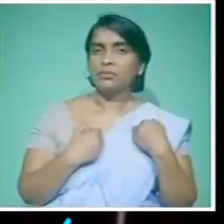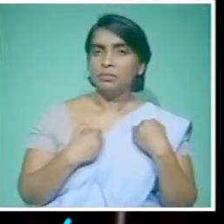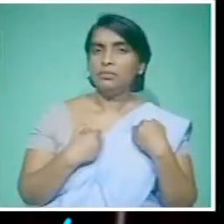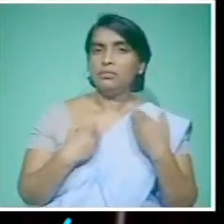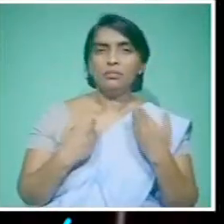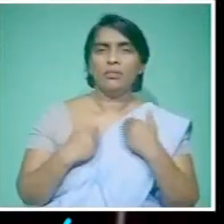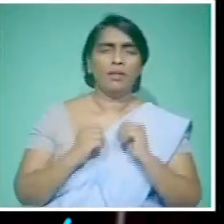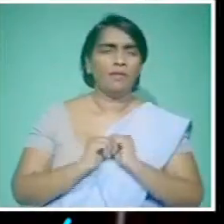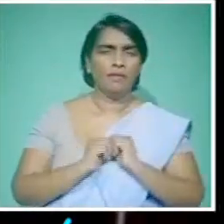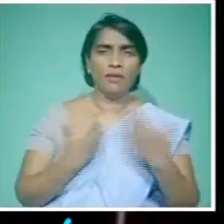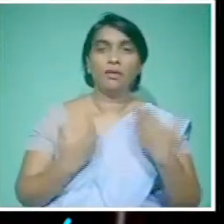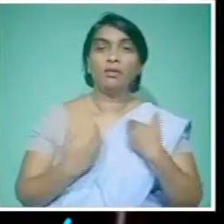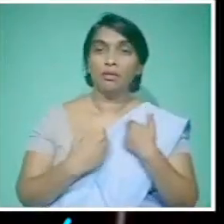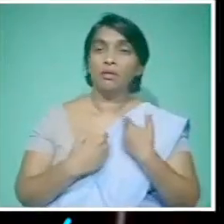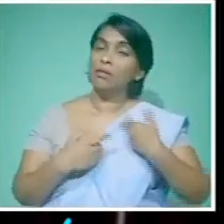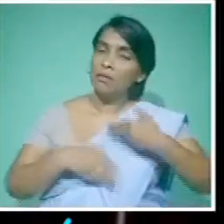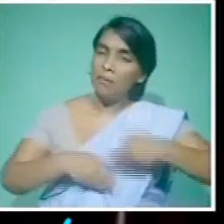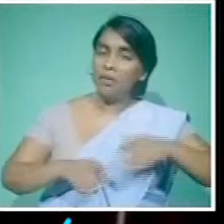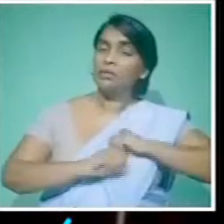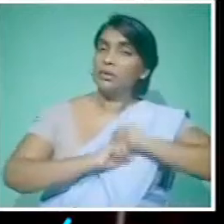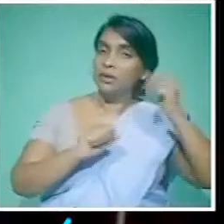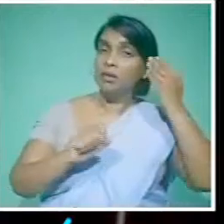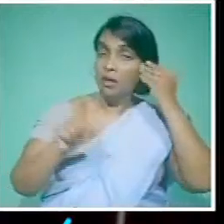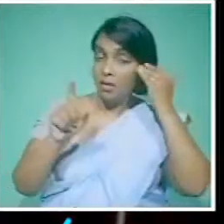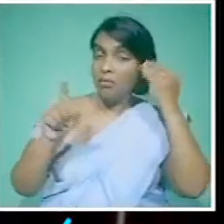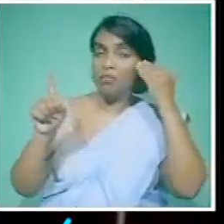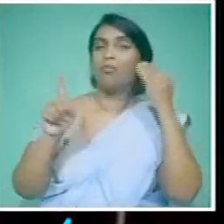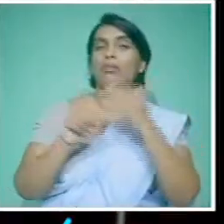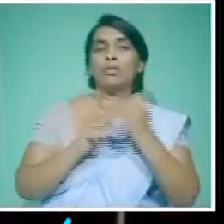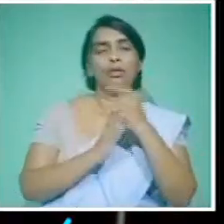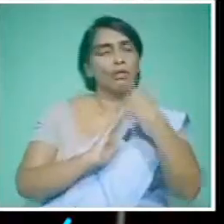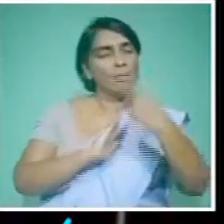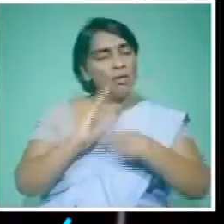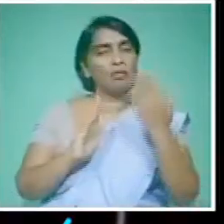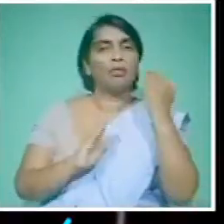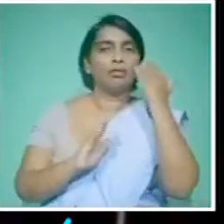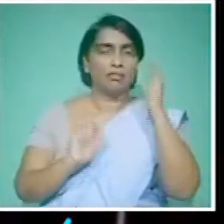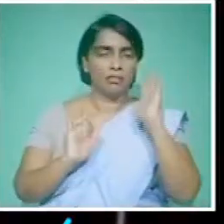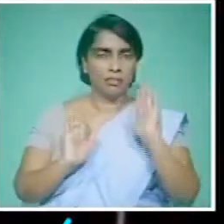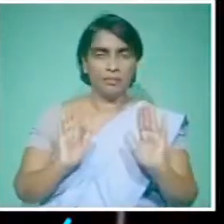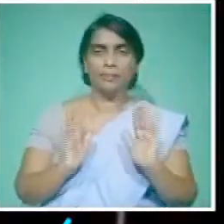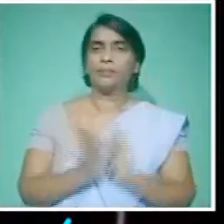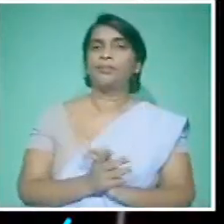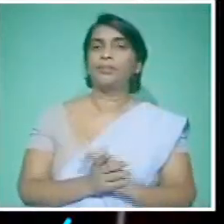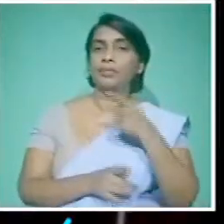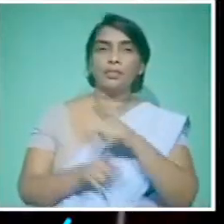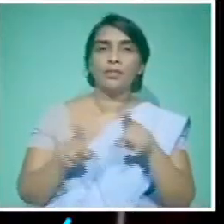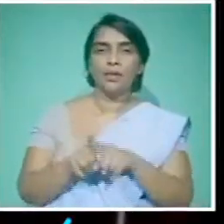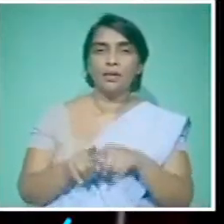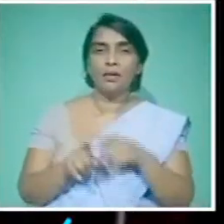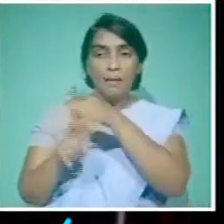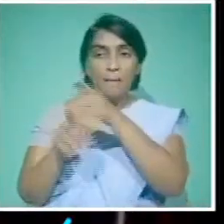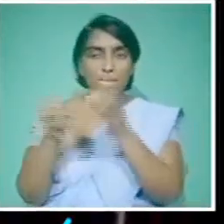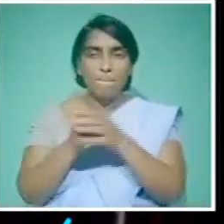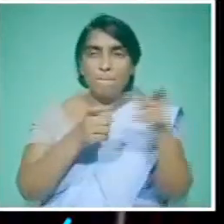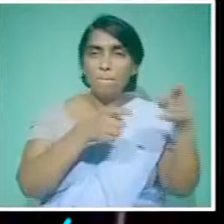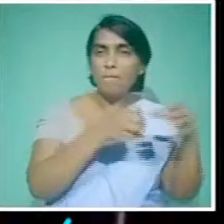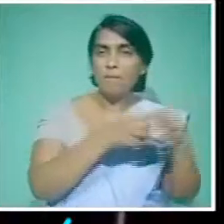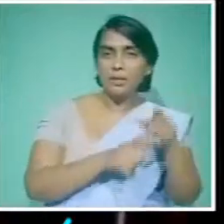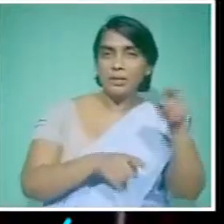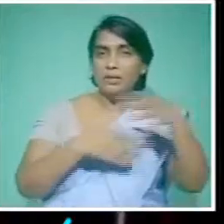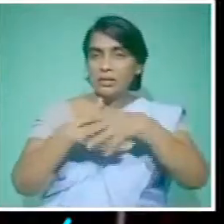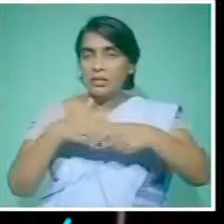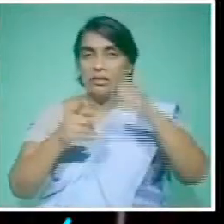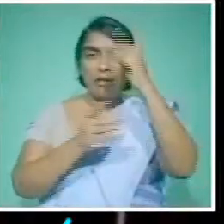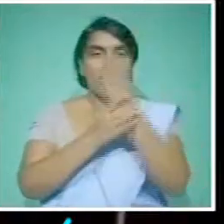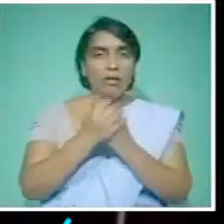ඒව මට වැඩක් නැහැ. මම පහරට බැහැලා කතා කරොත් කාන්තාව වෙනුවෙන් කියන්නේ මුළු රටේම කාන්තාවෝ. එහෙම නැතු අර පක්ෂයට මේ පක්ෂයට අර ජාතියට